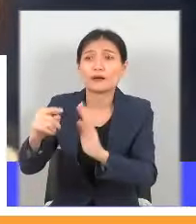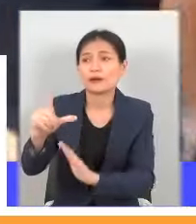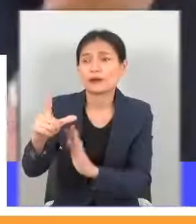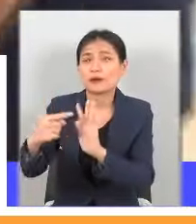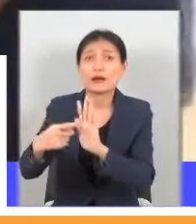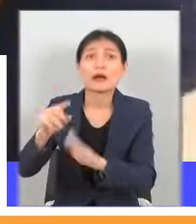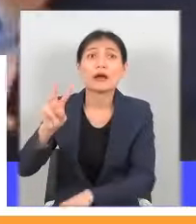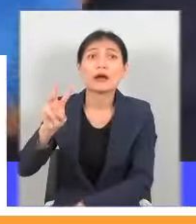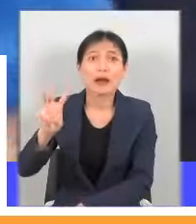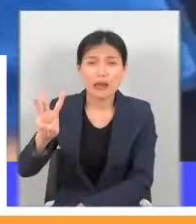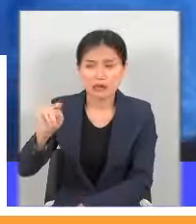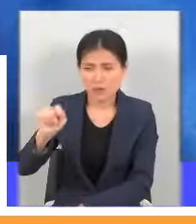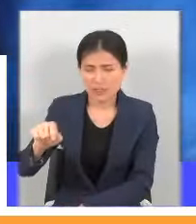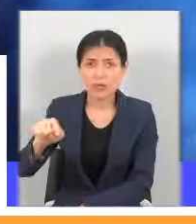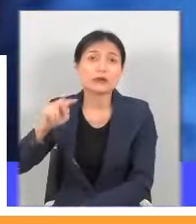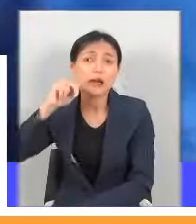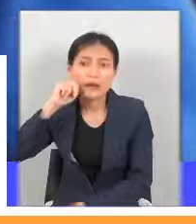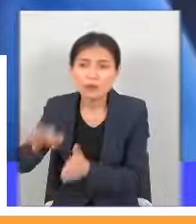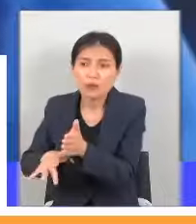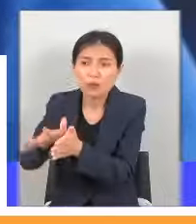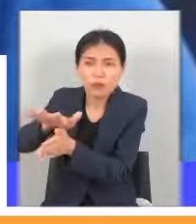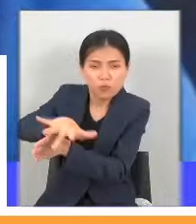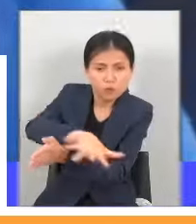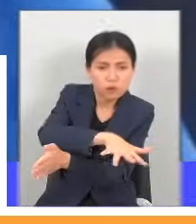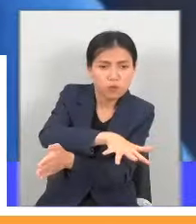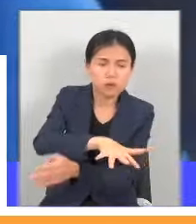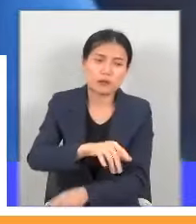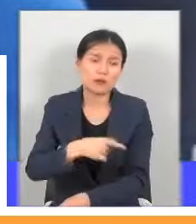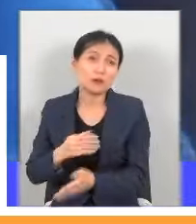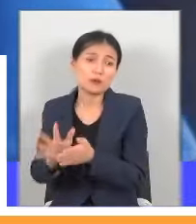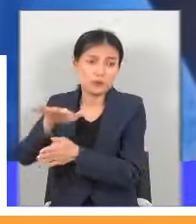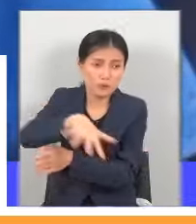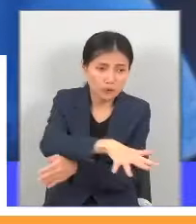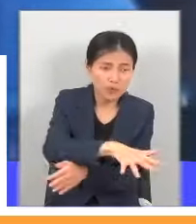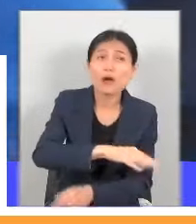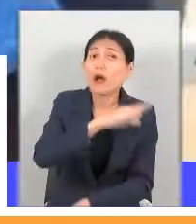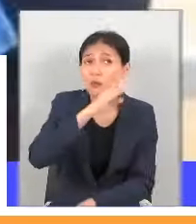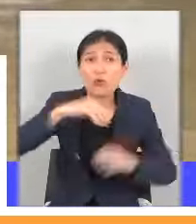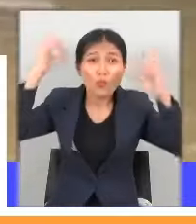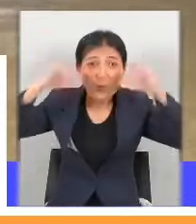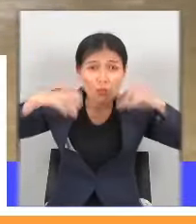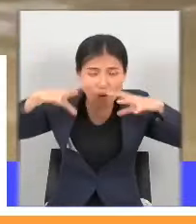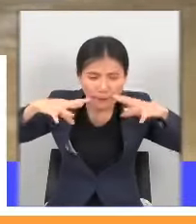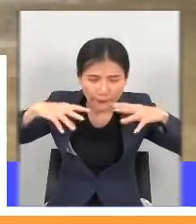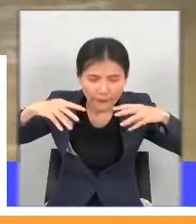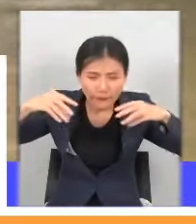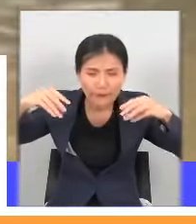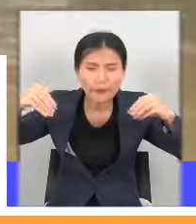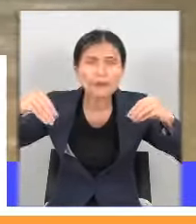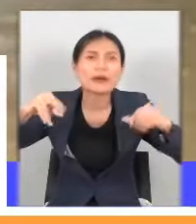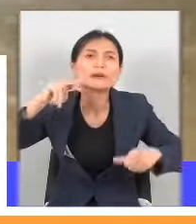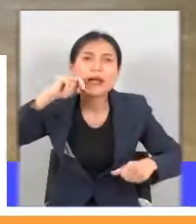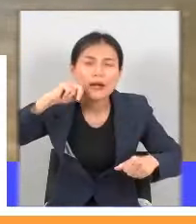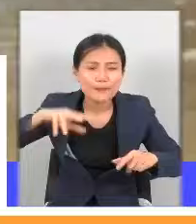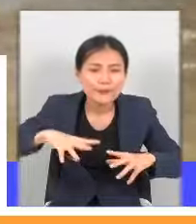ลักษณะเป็นคอขวดก็เลยระบายน้ำไม่ทันครับถ้าฝนไม่ตกเพิ่มคาดว่าสถานการณ์น่าจะคลี่คลายได้เร็ว